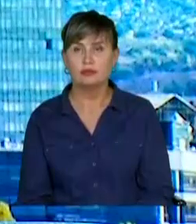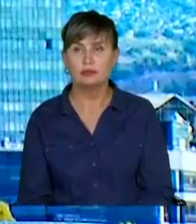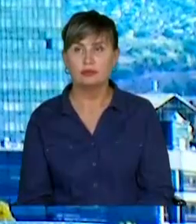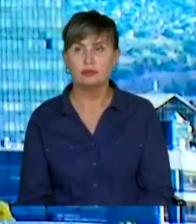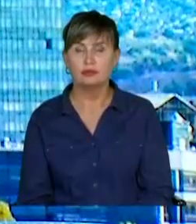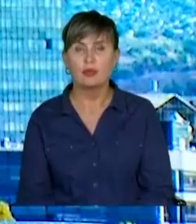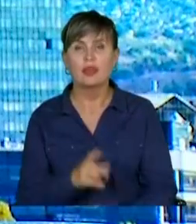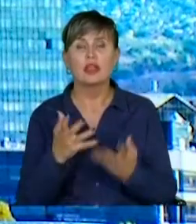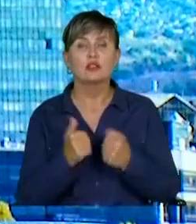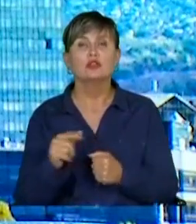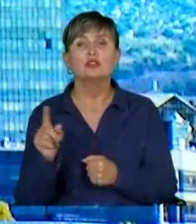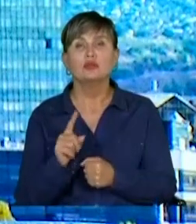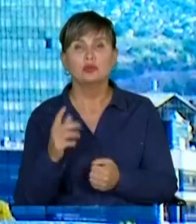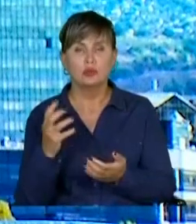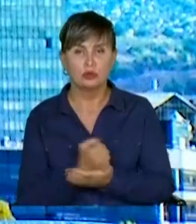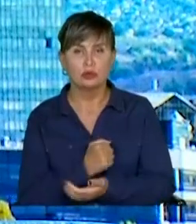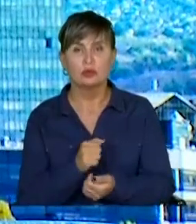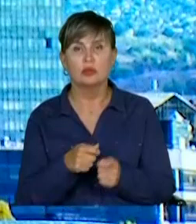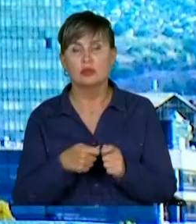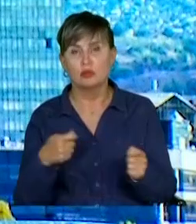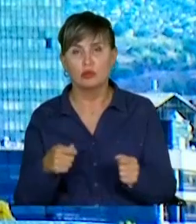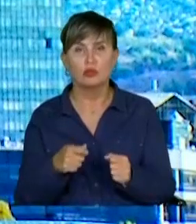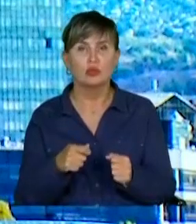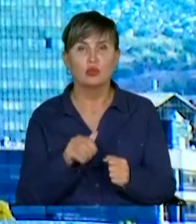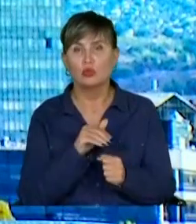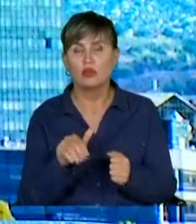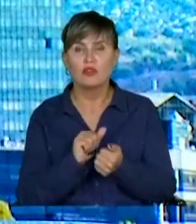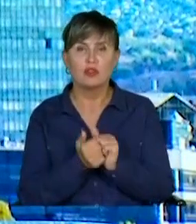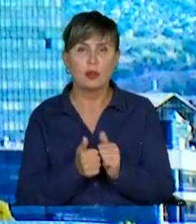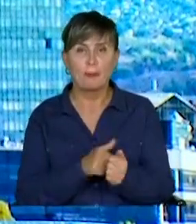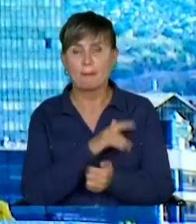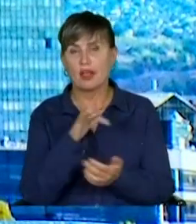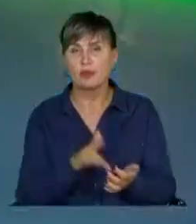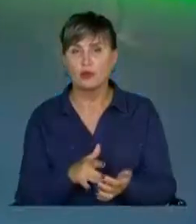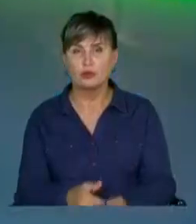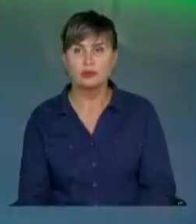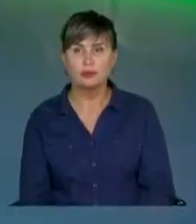вот за счет чего удается замедлить уровень инфляции в мегаполисе?